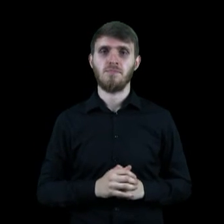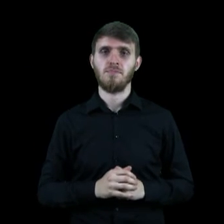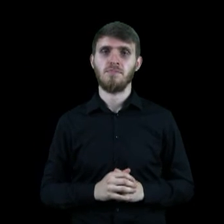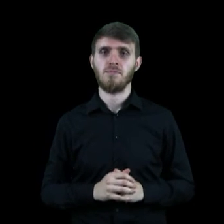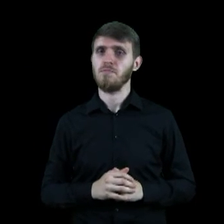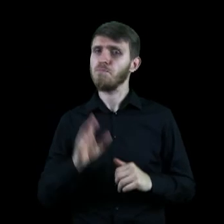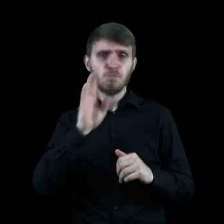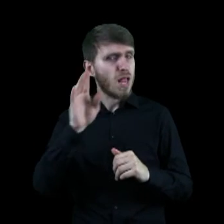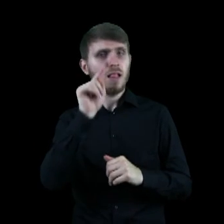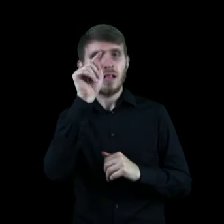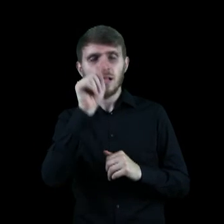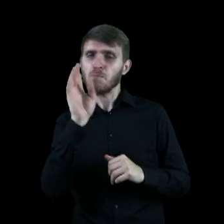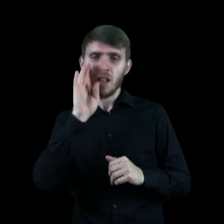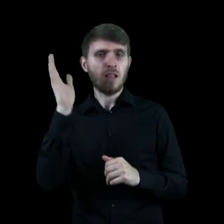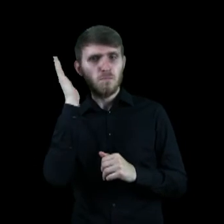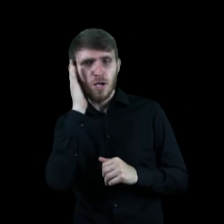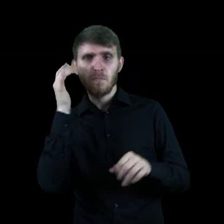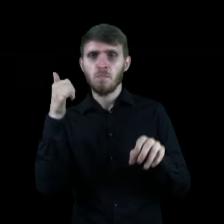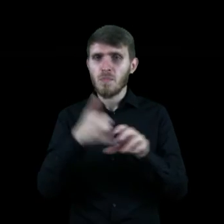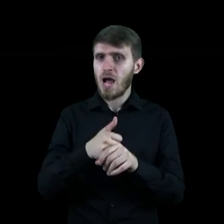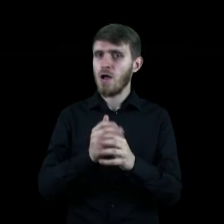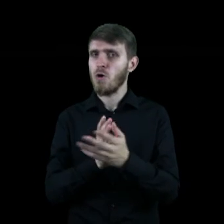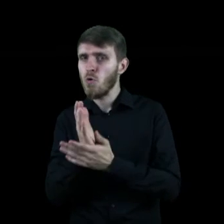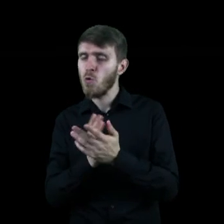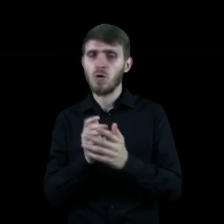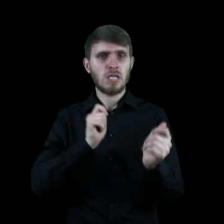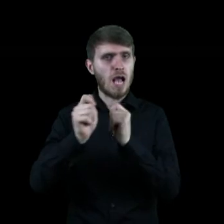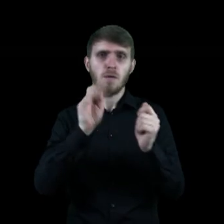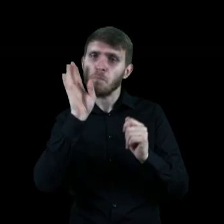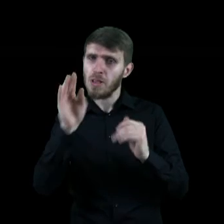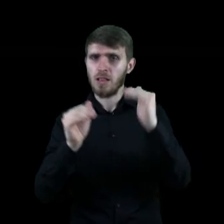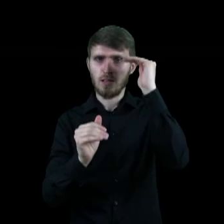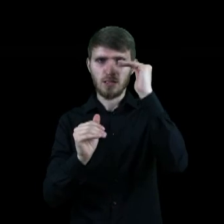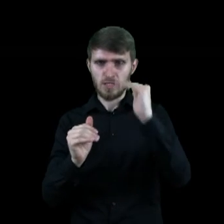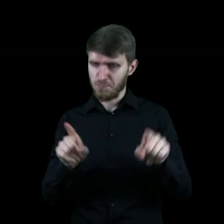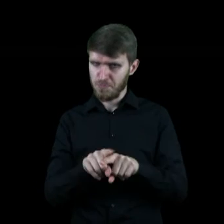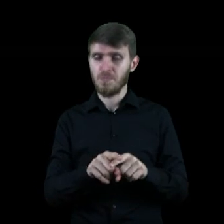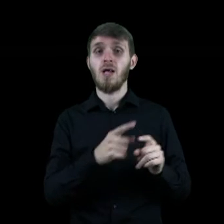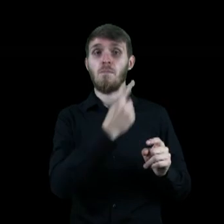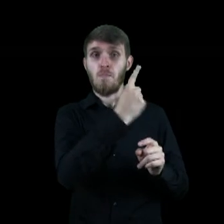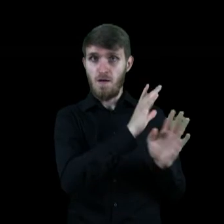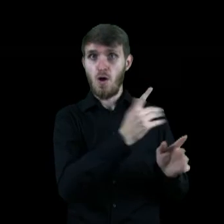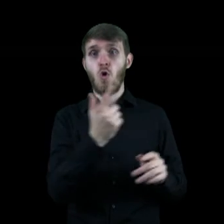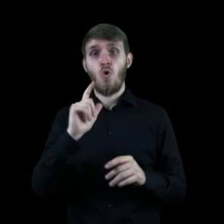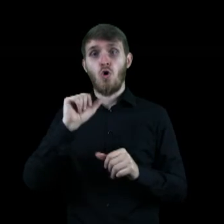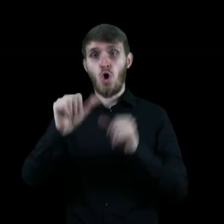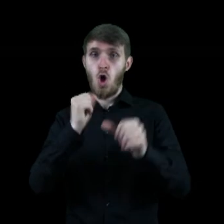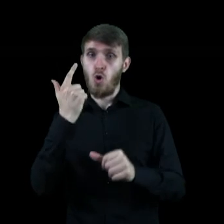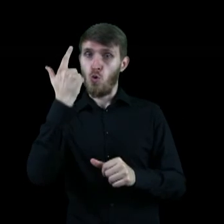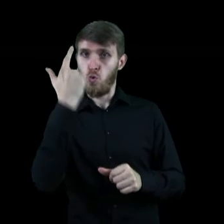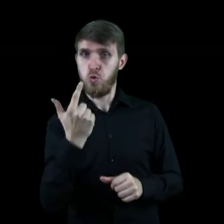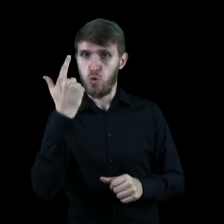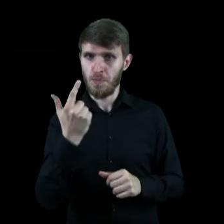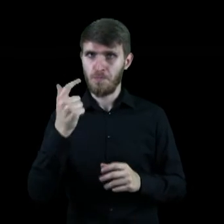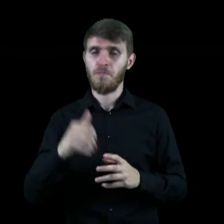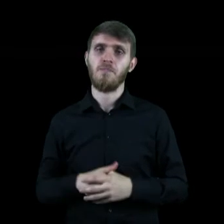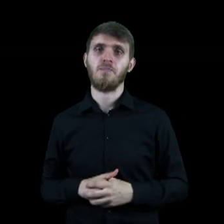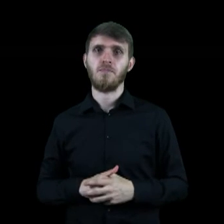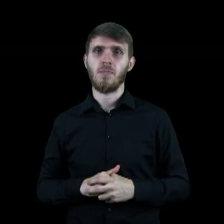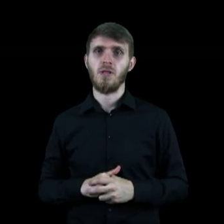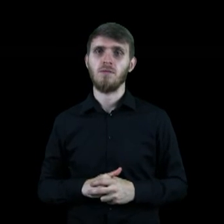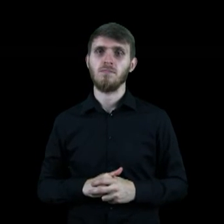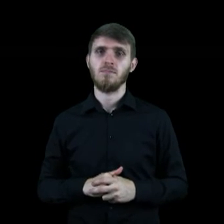rozpatrywany co roku. Te same elementy. Mieszkanie, paliwo, usługi, transport.